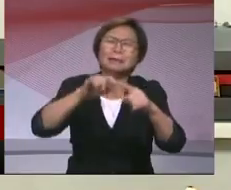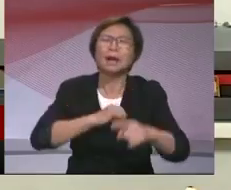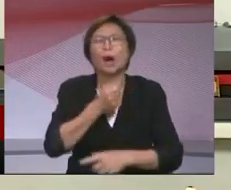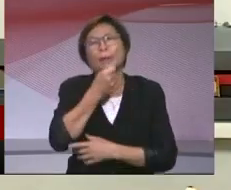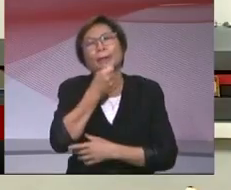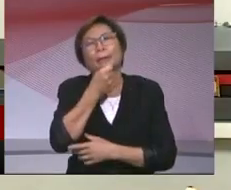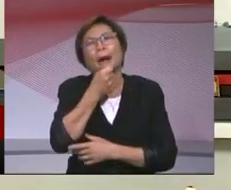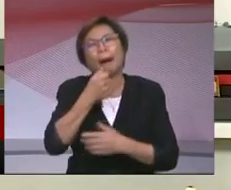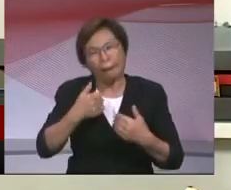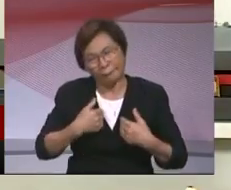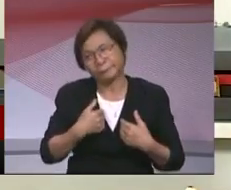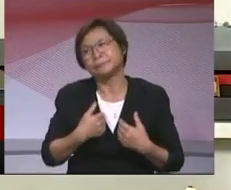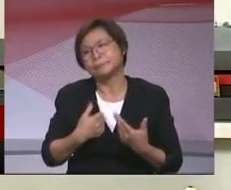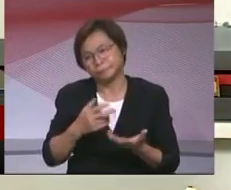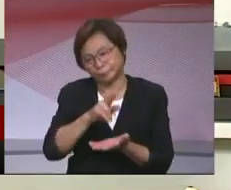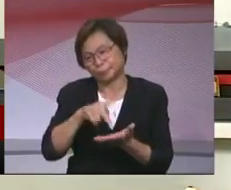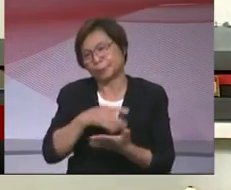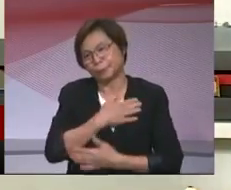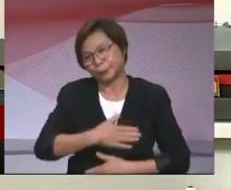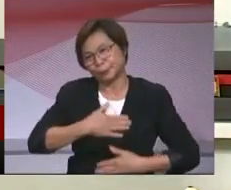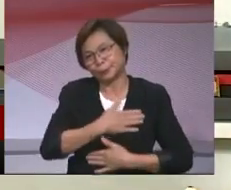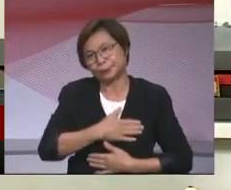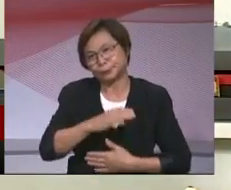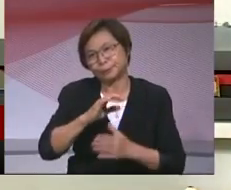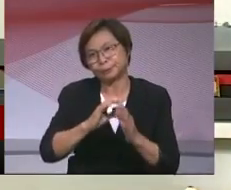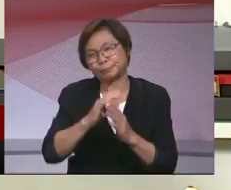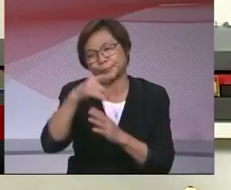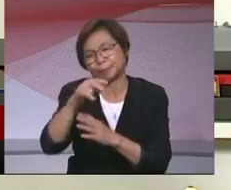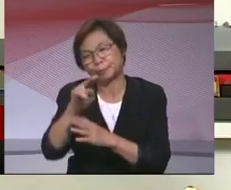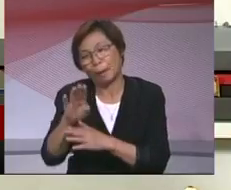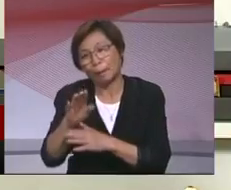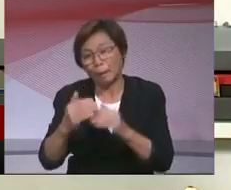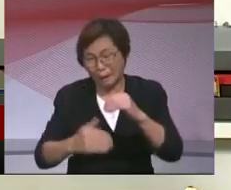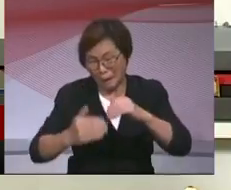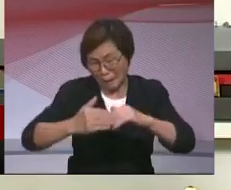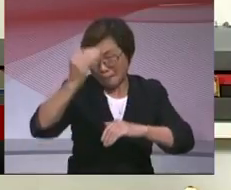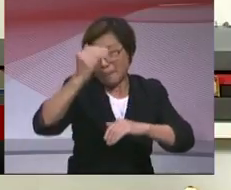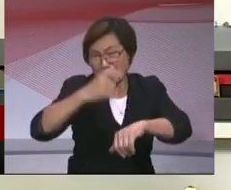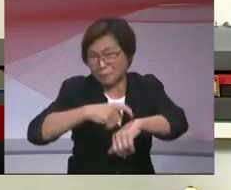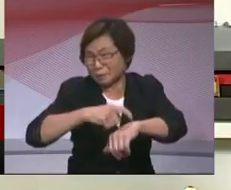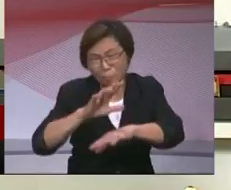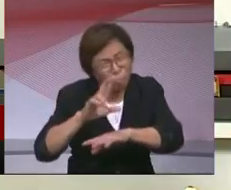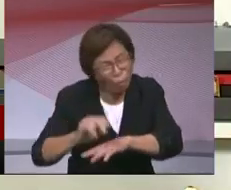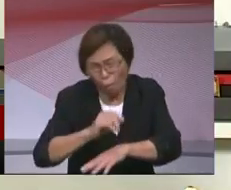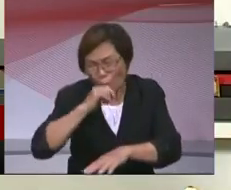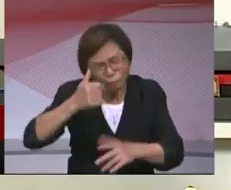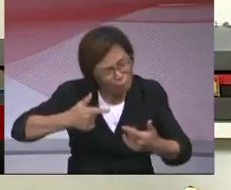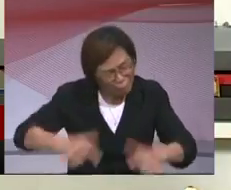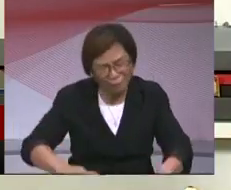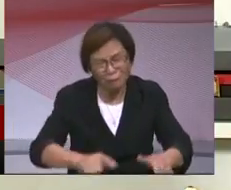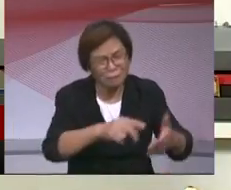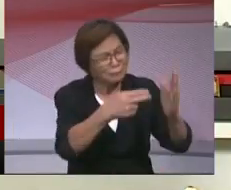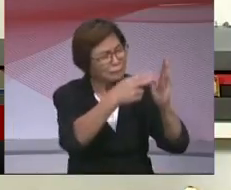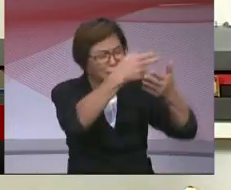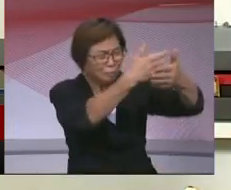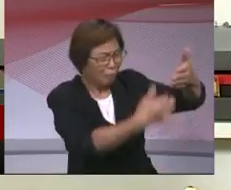umumkan, mesti ada kes yang melibatkan pusat hiburan. Bukan mereka lebih masa, tetapi tak benarkan langsung, adalah